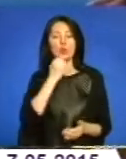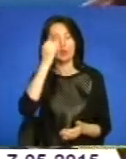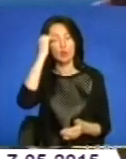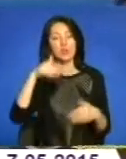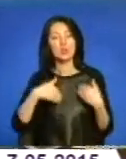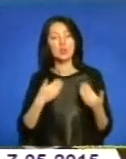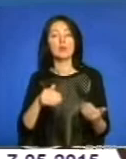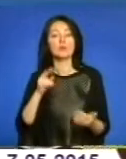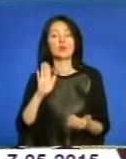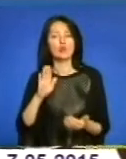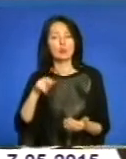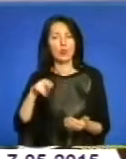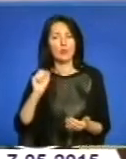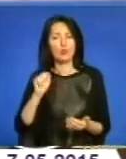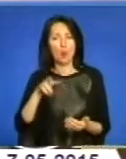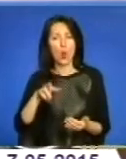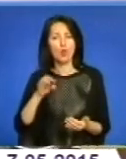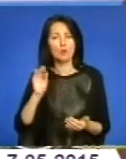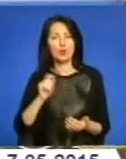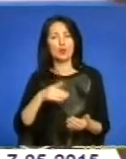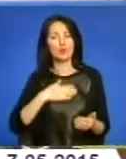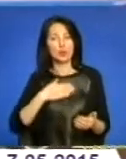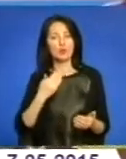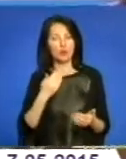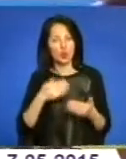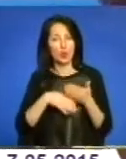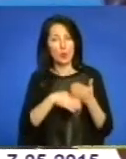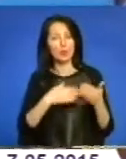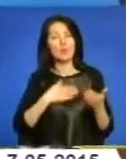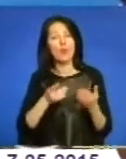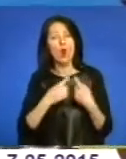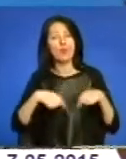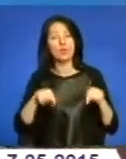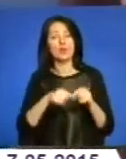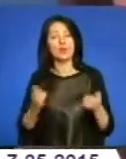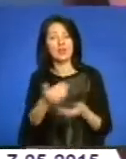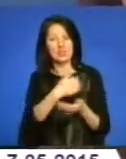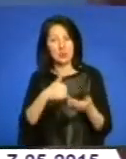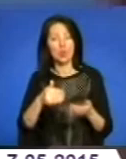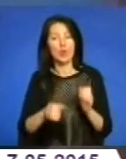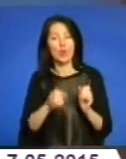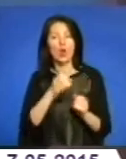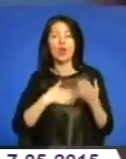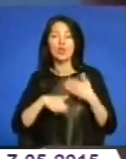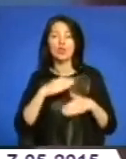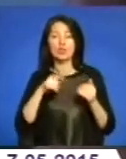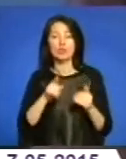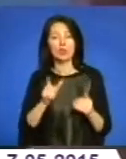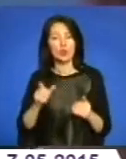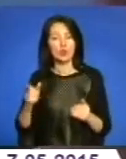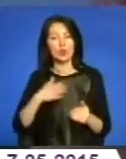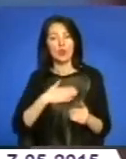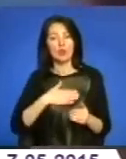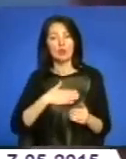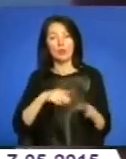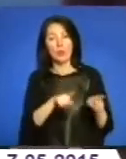Миколи Володимировича за те, що вони допомогли нам організувати збір молока. Тішуся тим, що люди в нас в порівнянні